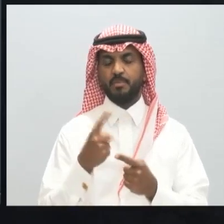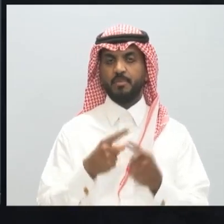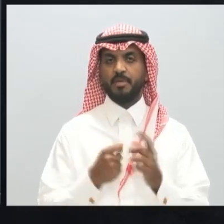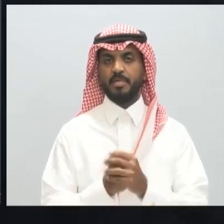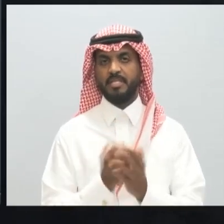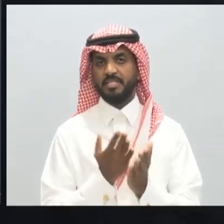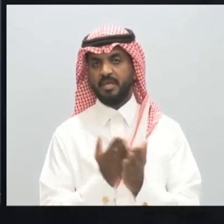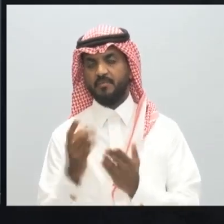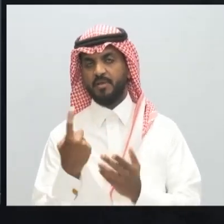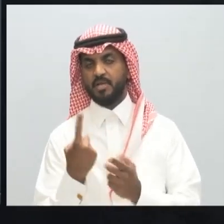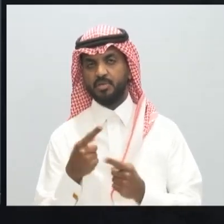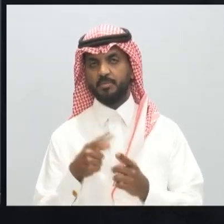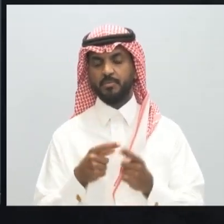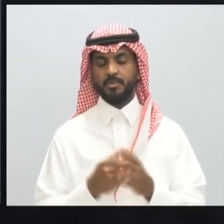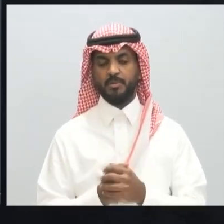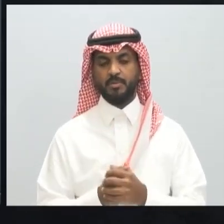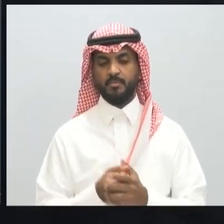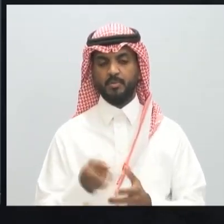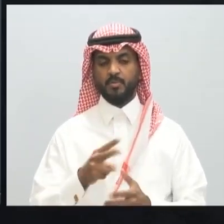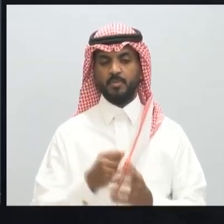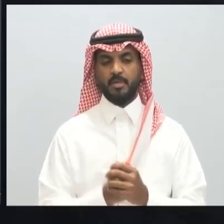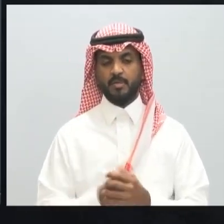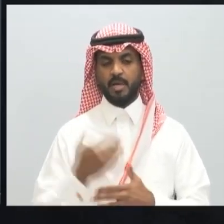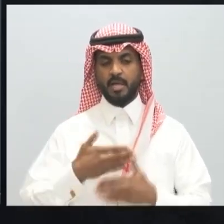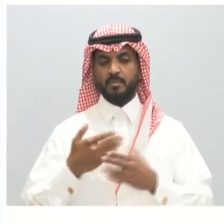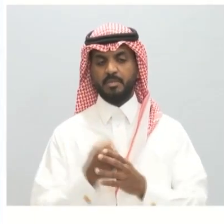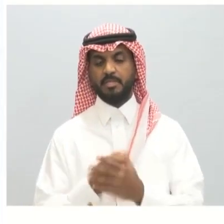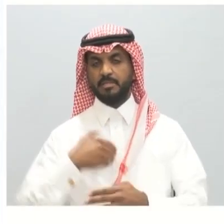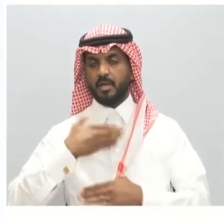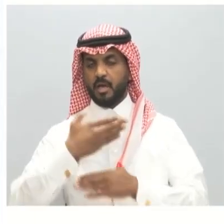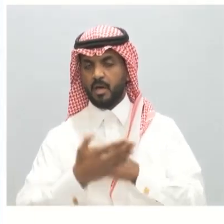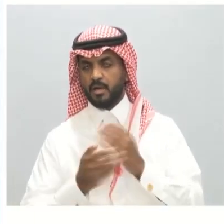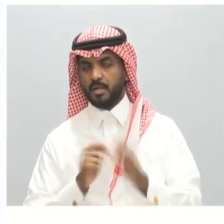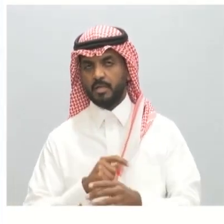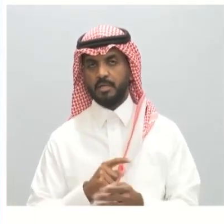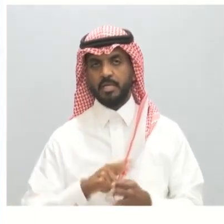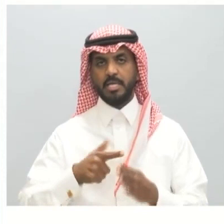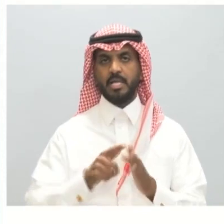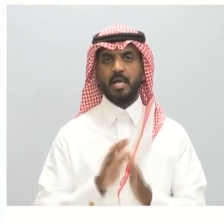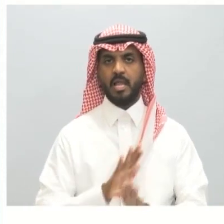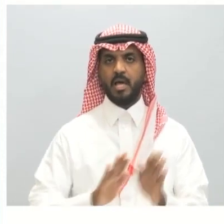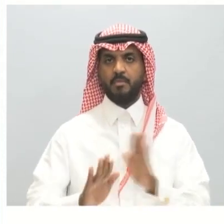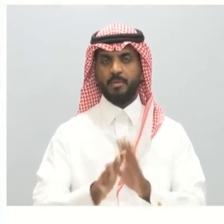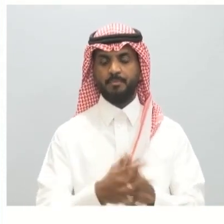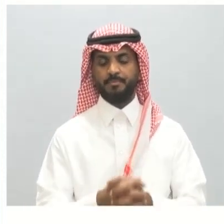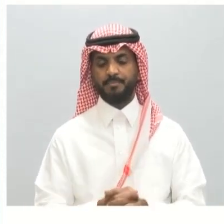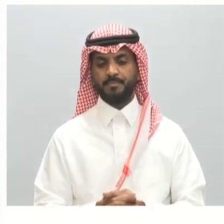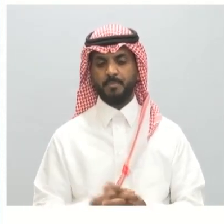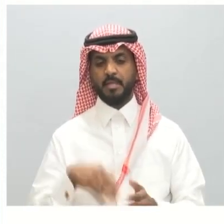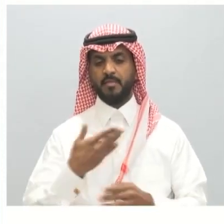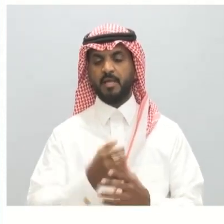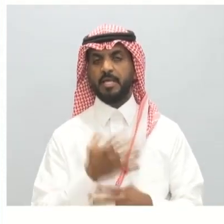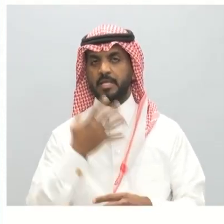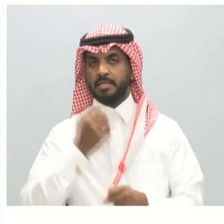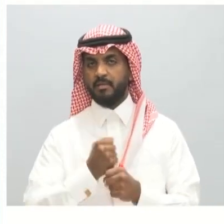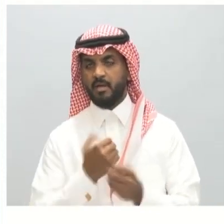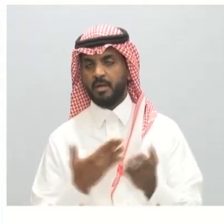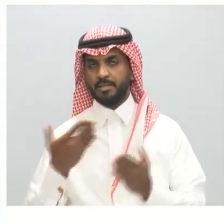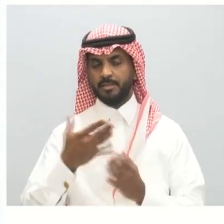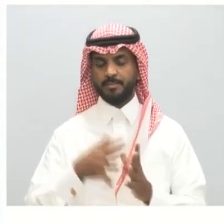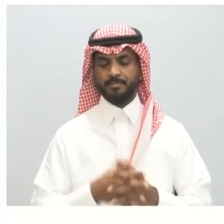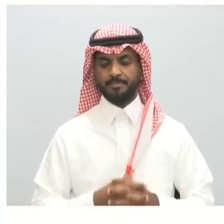الانعطاف الى 10% ثم نضع لبنه تحرك الى الامام بعد ذلك لبنه الانتظار